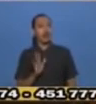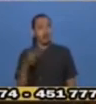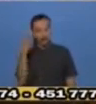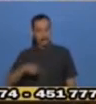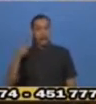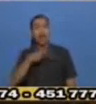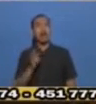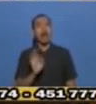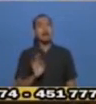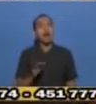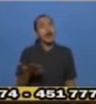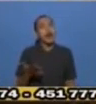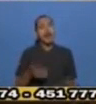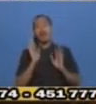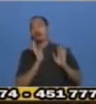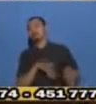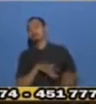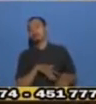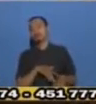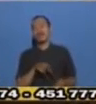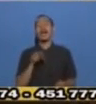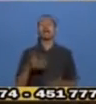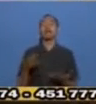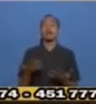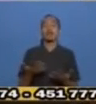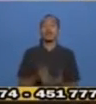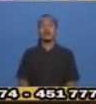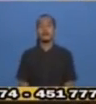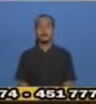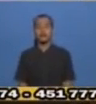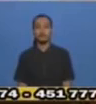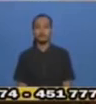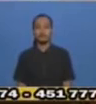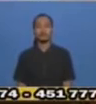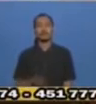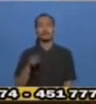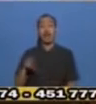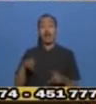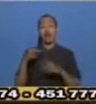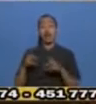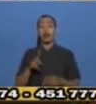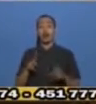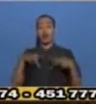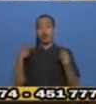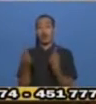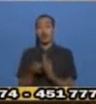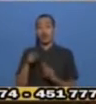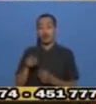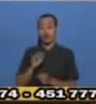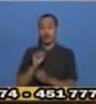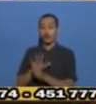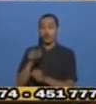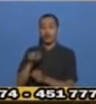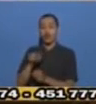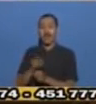kita harus strict gitu. Kalau keluarganya harus dibawa ke shelter, dan ini harus kita laporkan ke desa agar menjemput. Kalau nggak